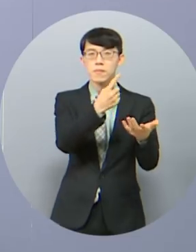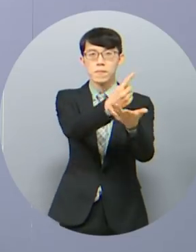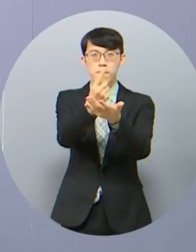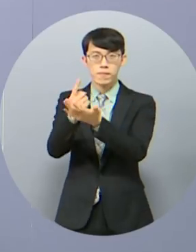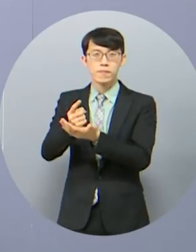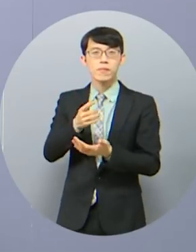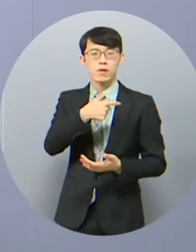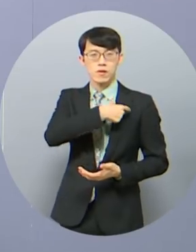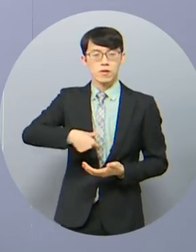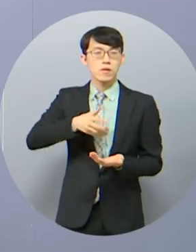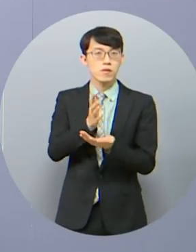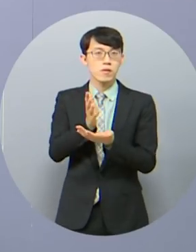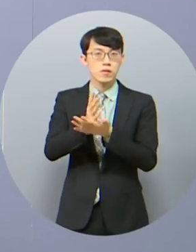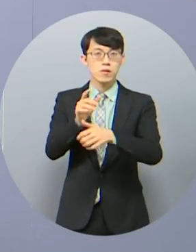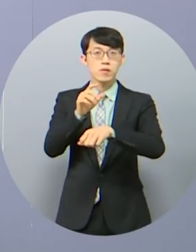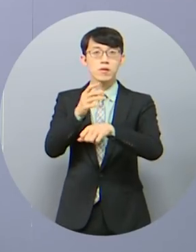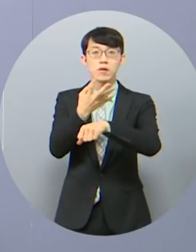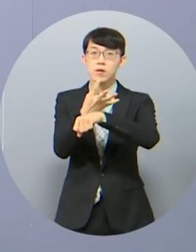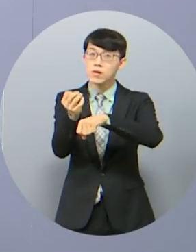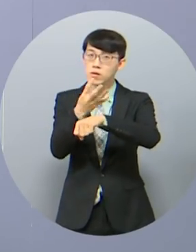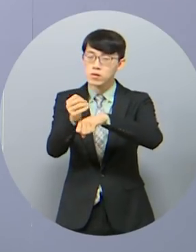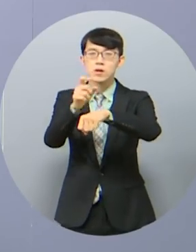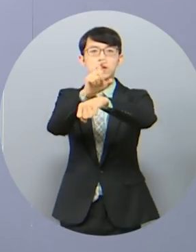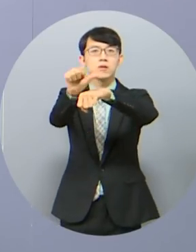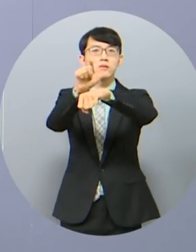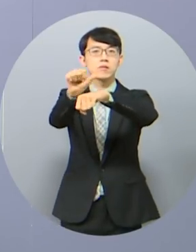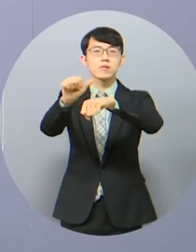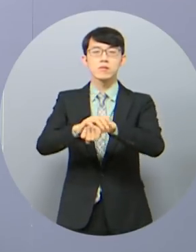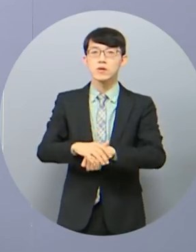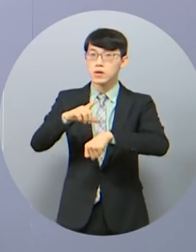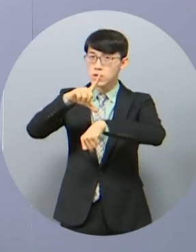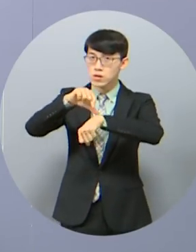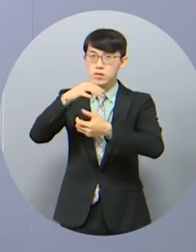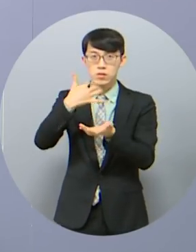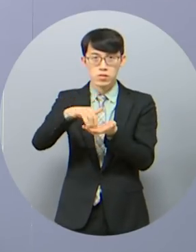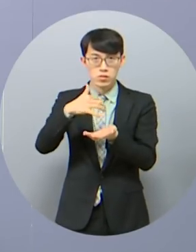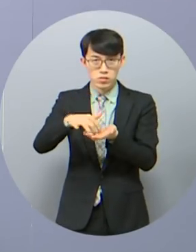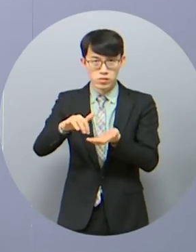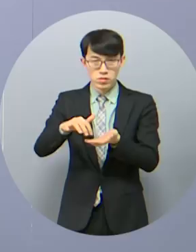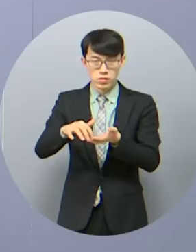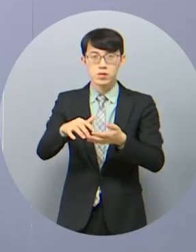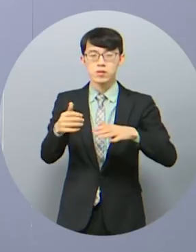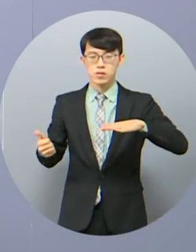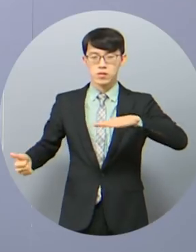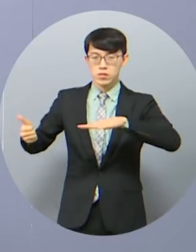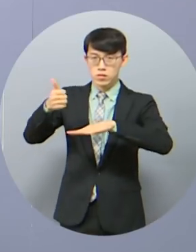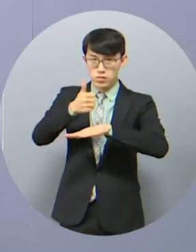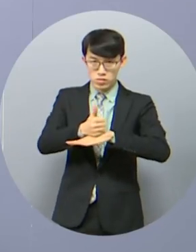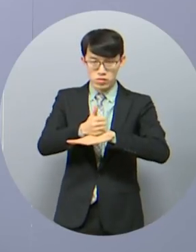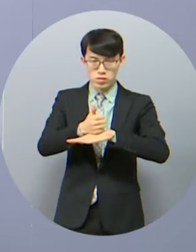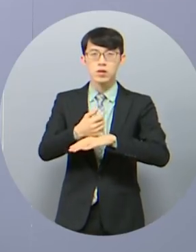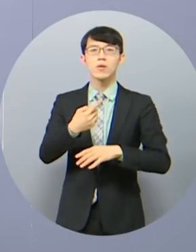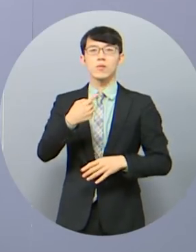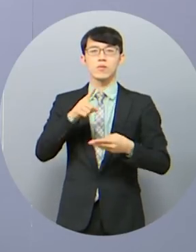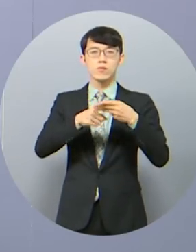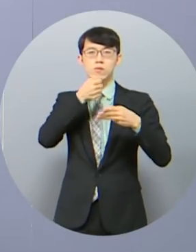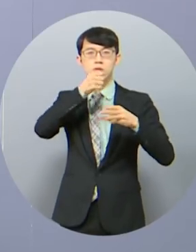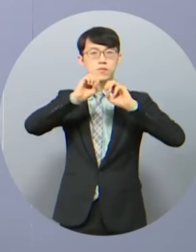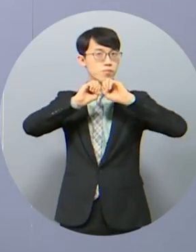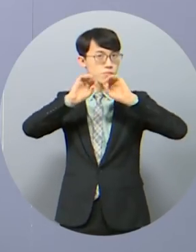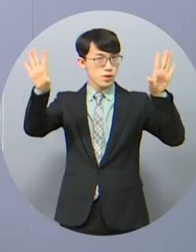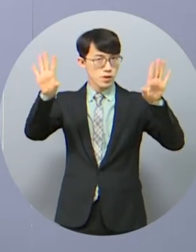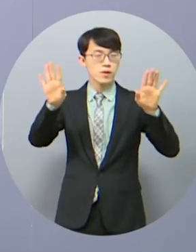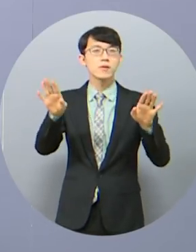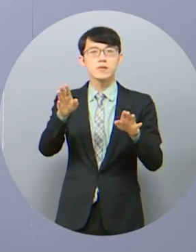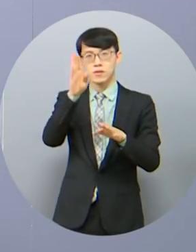时间为15分钟，其时间之计算，其候选人上台经本人宣布请开始发